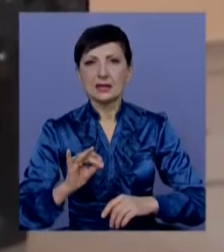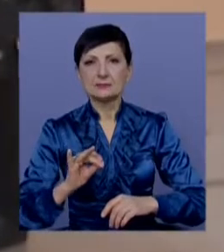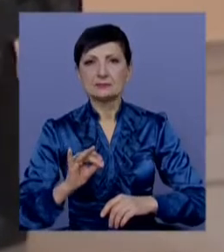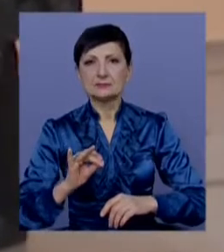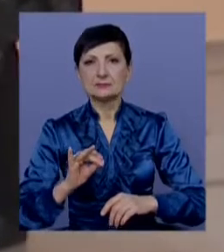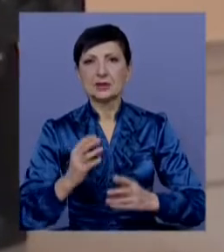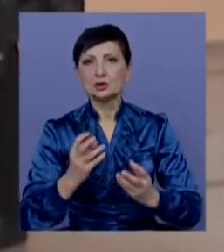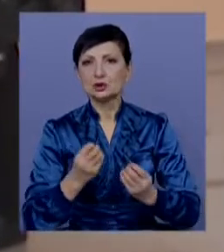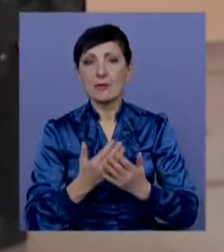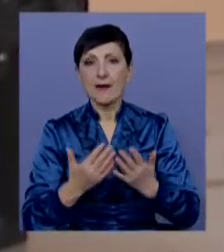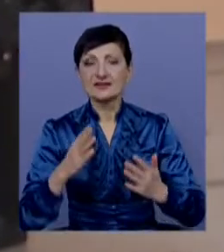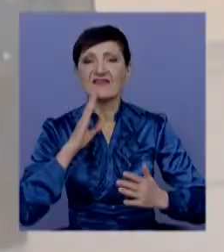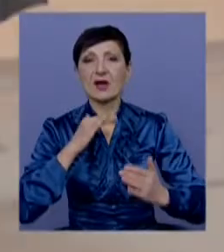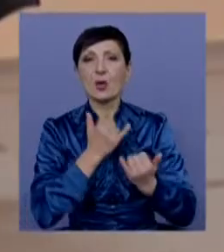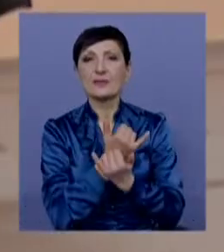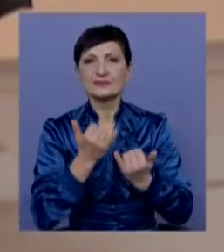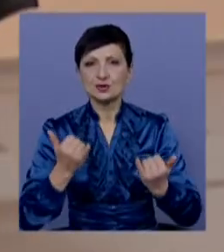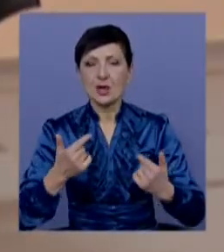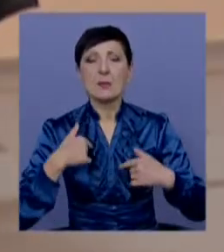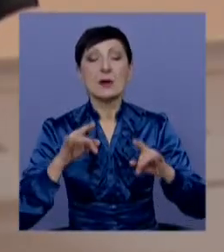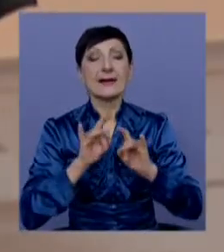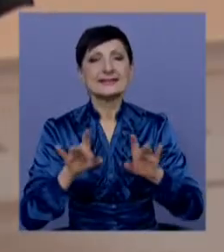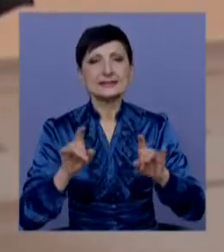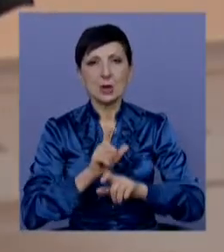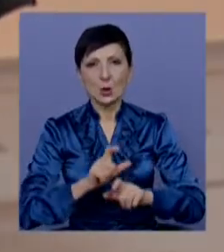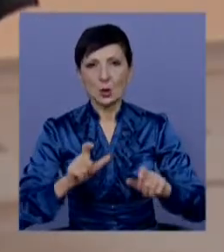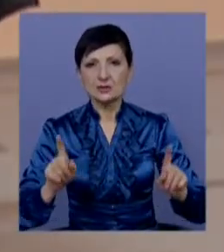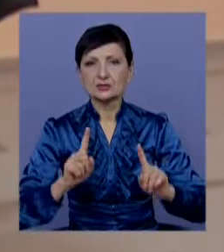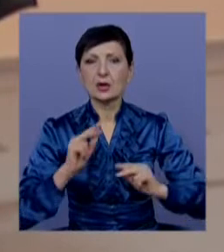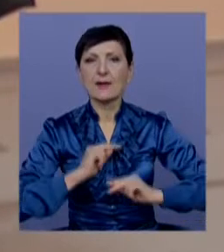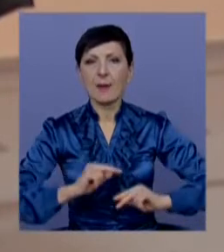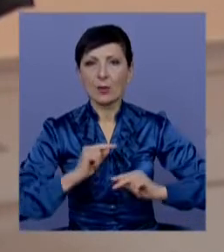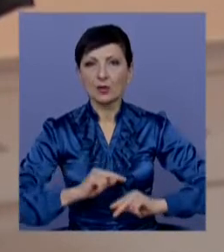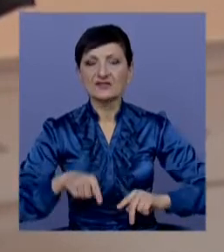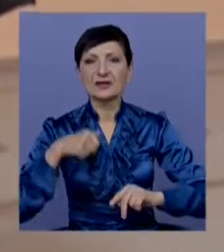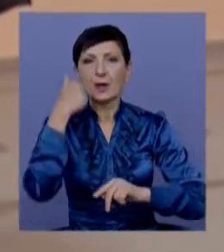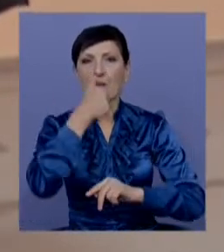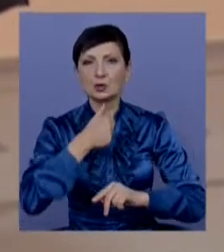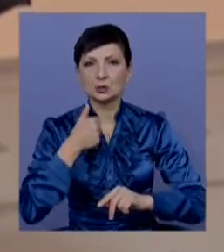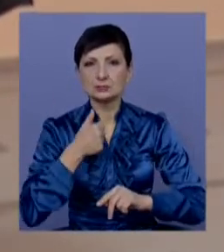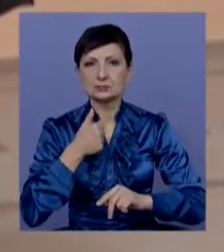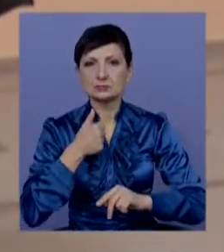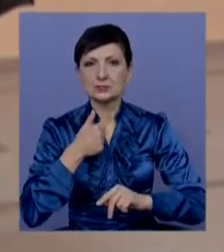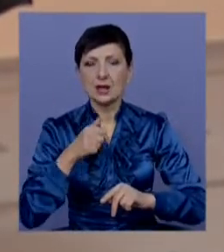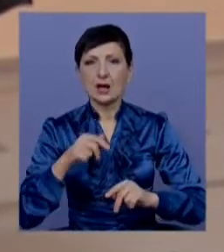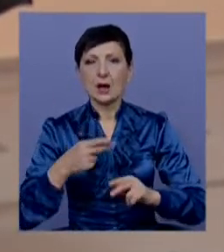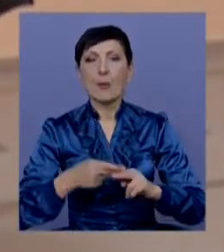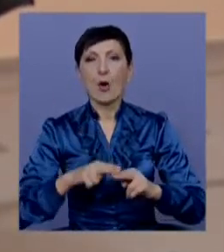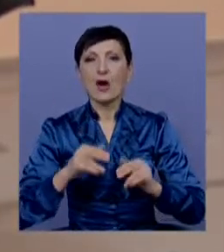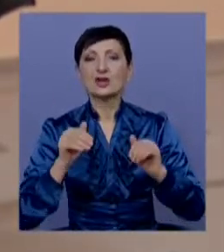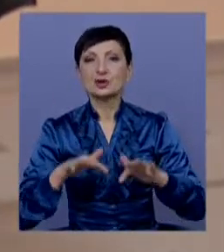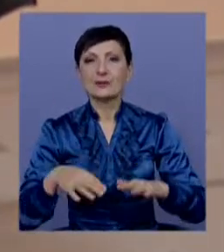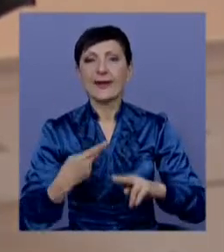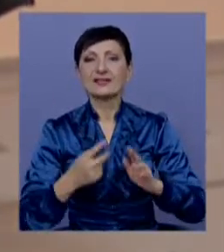скажем, и водообеспечения. Мы разъяснили, что работа в этом году по решению